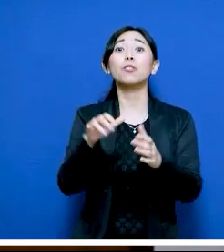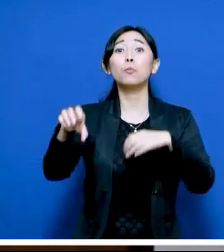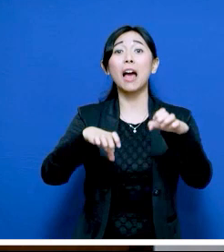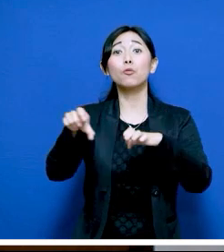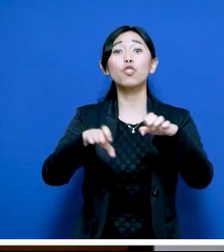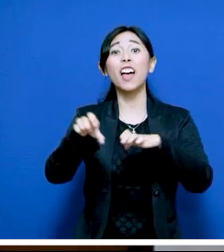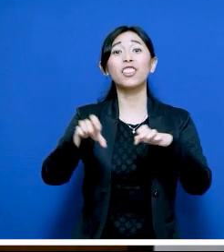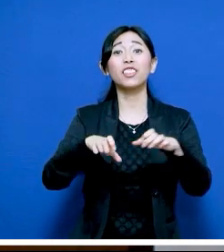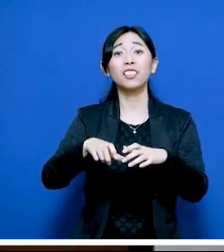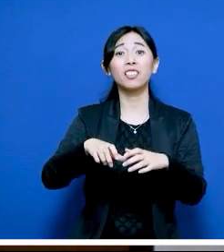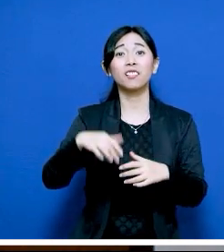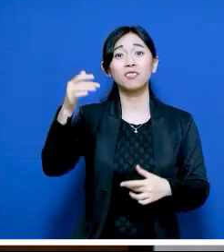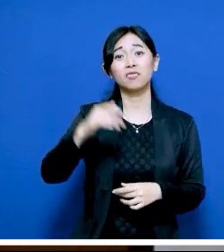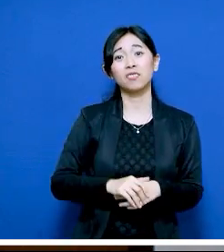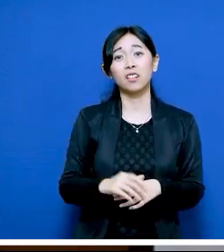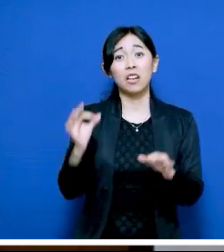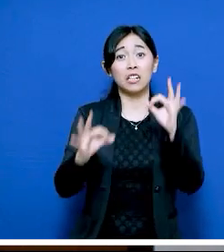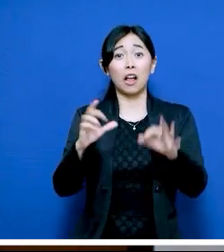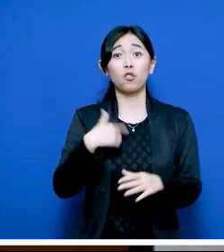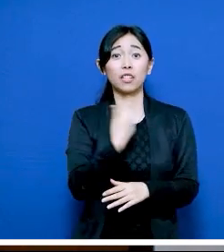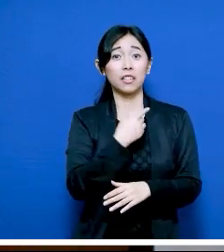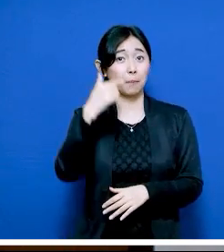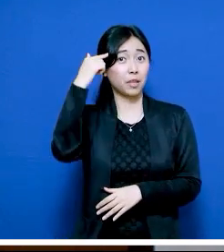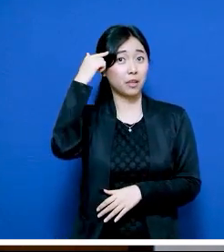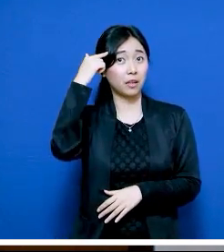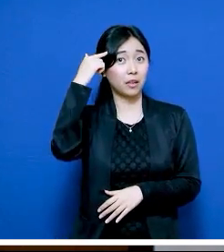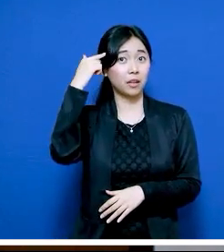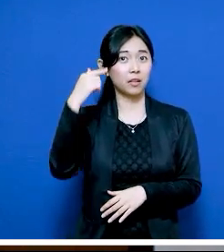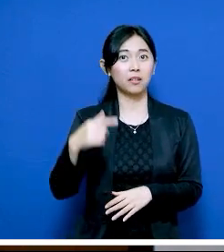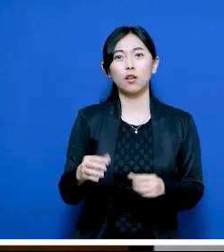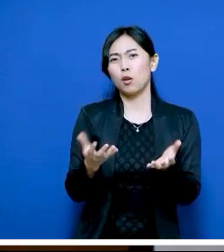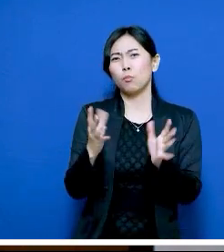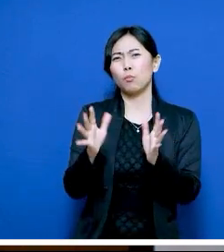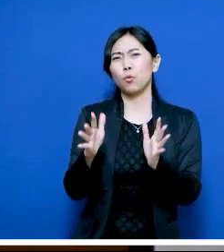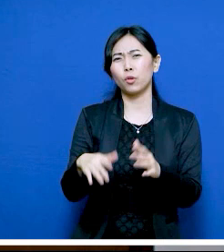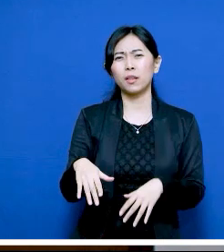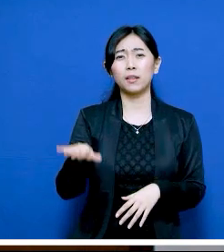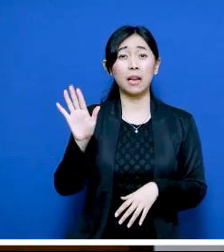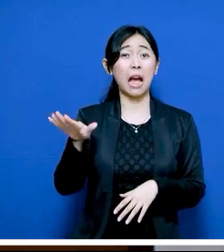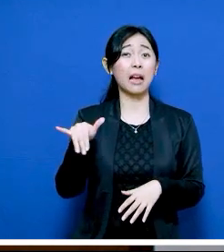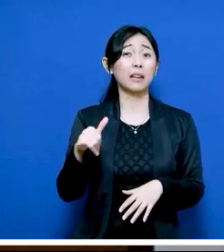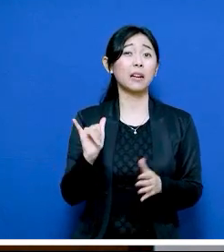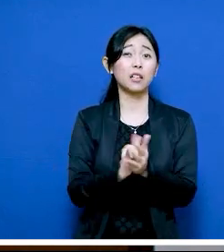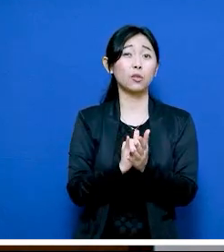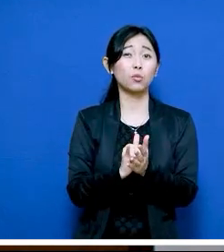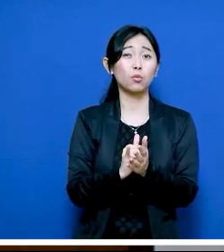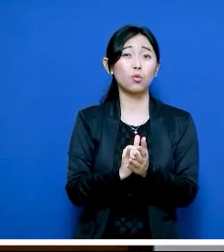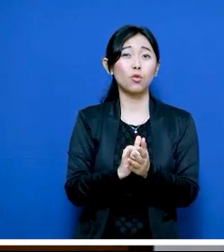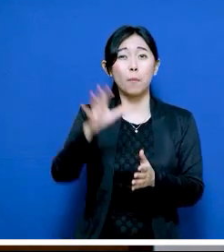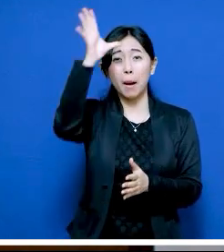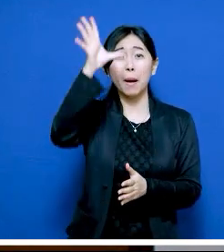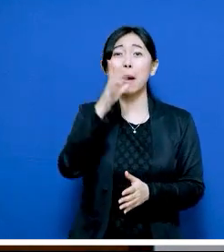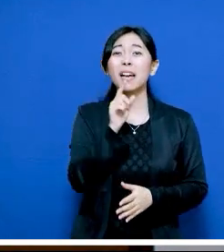melakukannya? Kalau kita bersama berpikir bisa jadi karena anak itu disuruh oleh orang